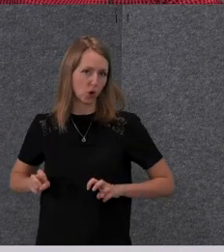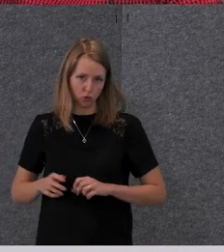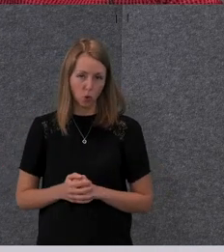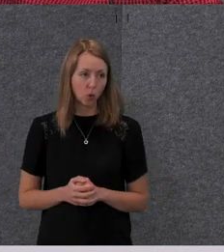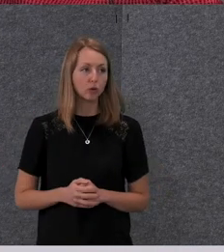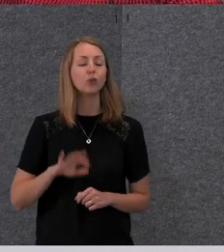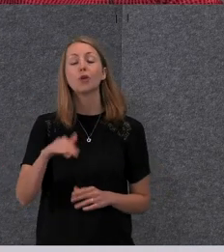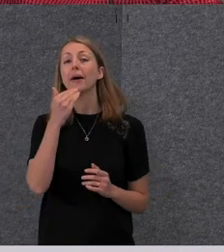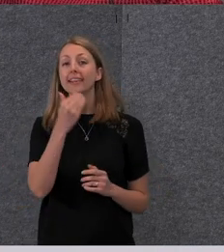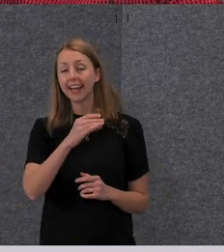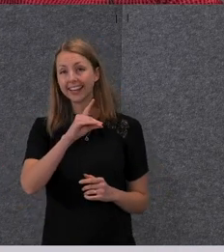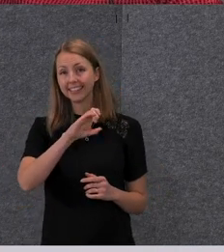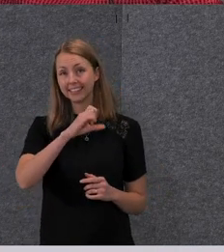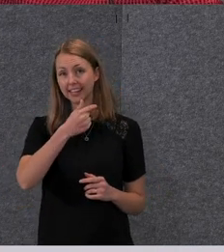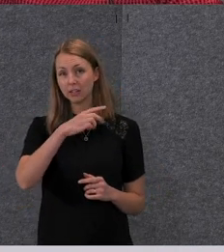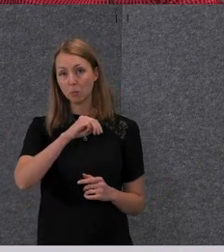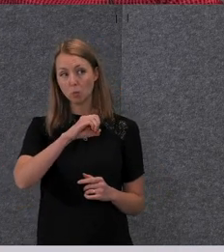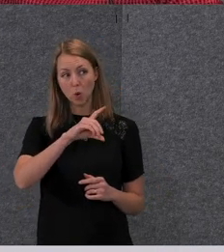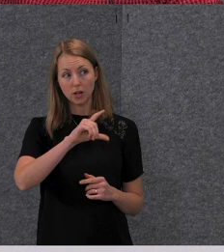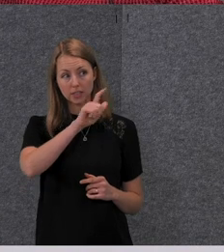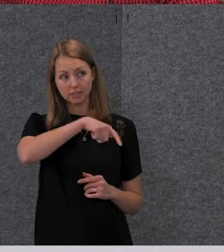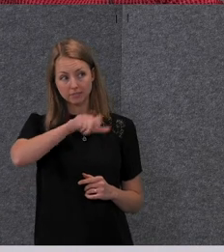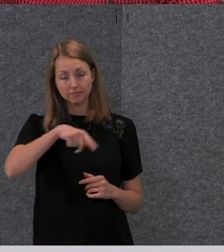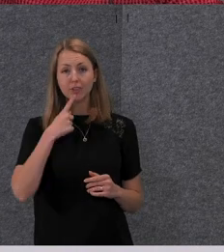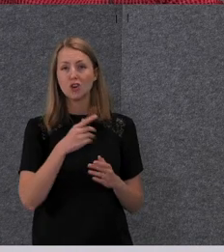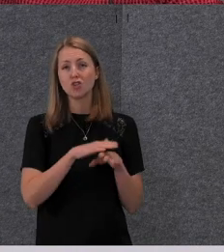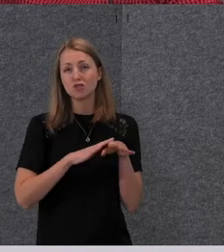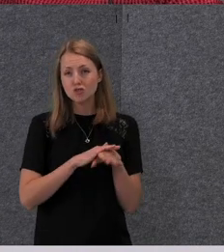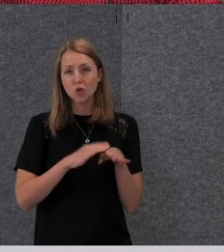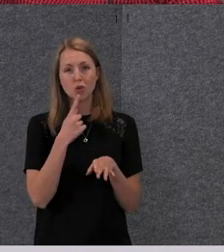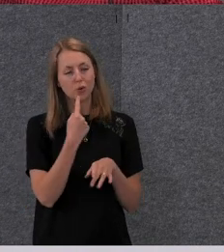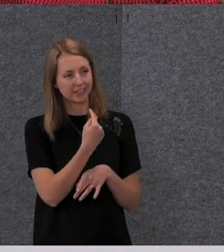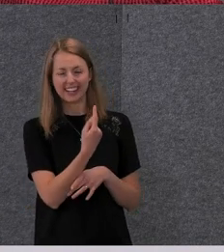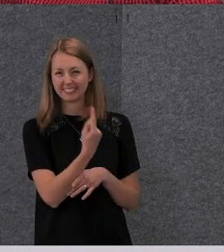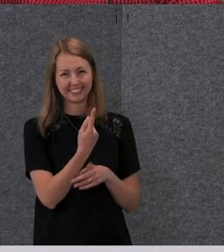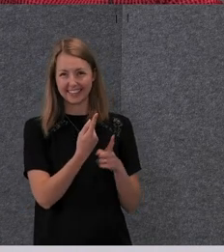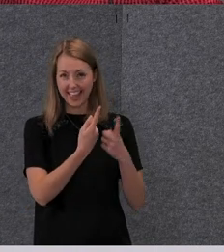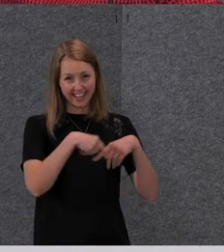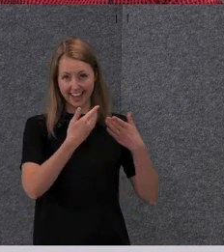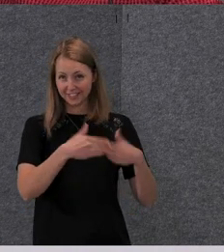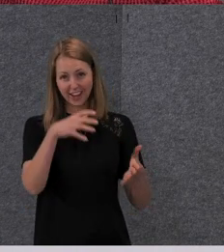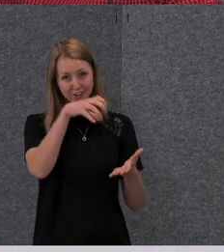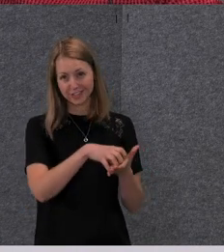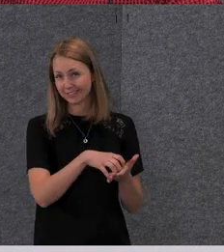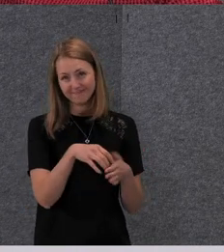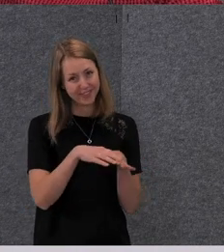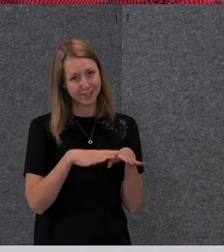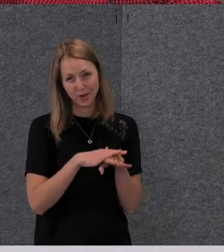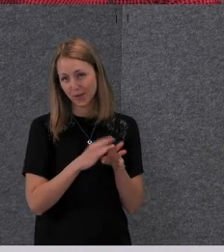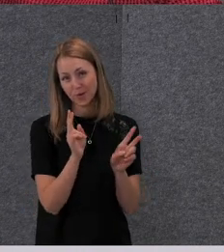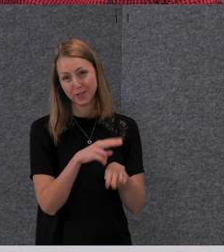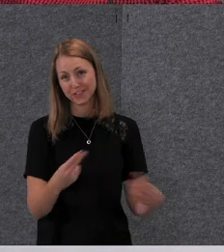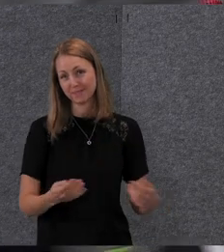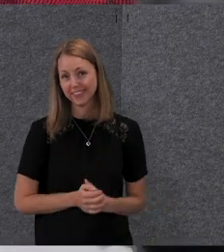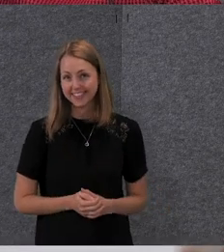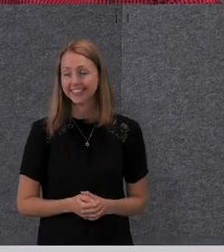allen Detmolderinnen und Detmoldern entschuldigen, dass ich die Hoffnung geweckt habe, sie wären kreisfreie Stadt. Das ist natürlich nicht der Fall. Klaus Michael